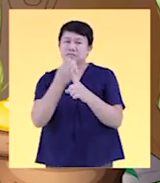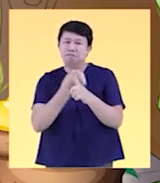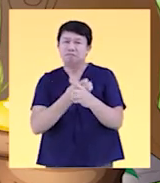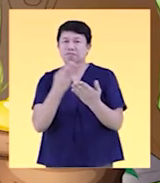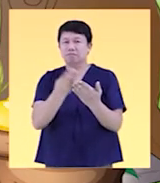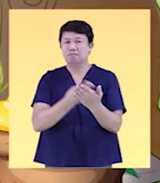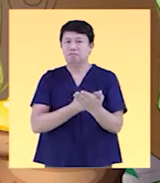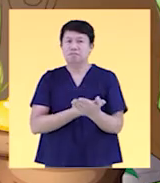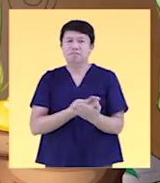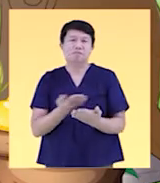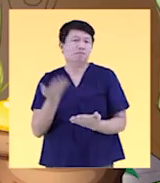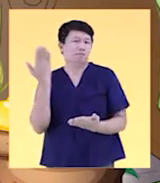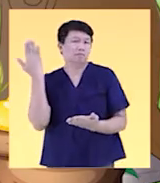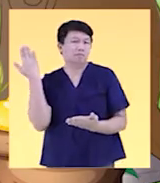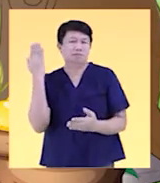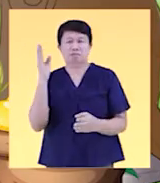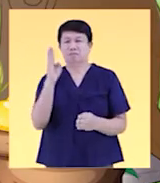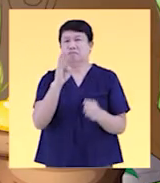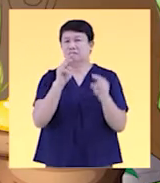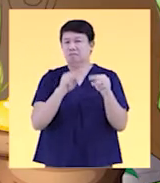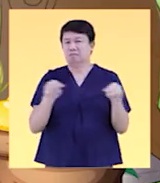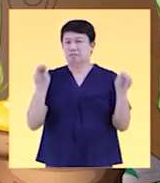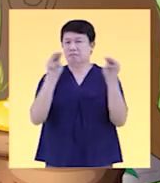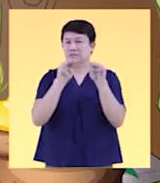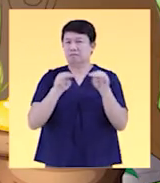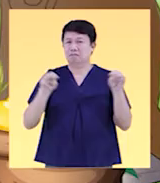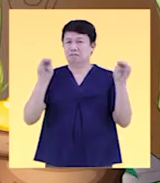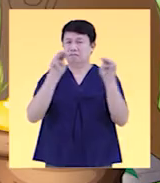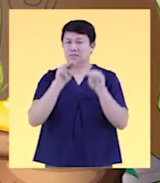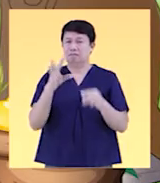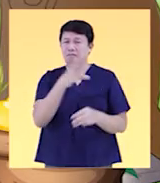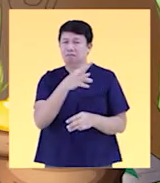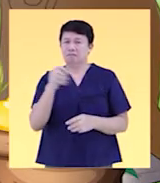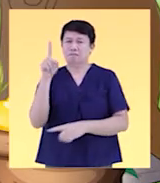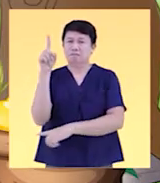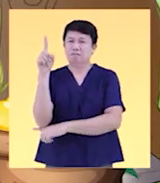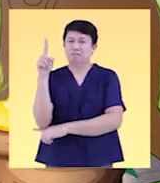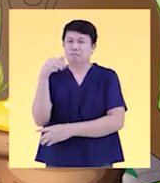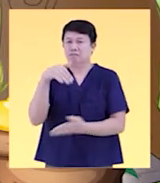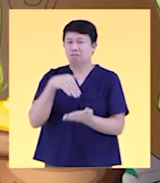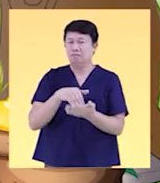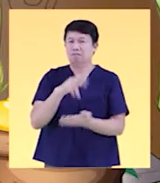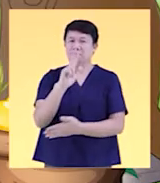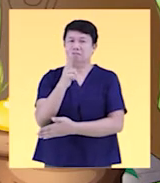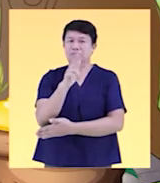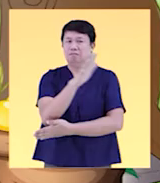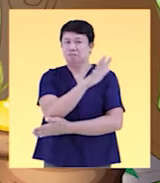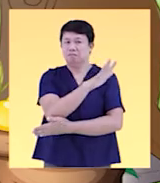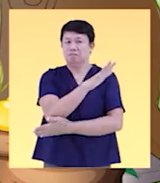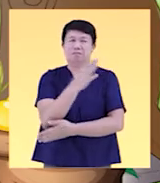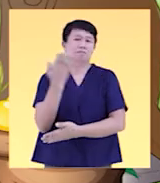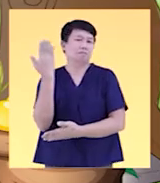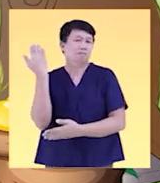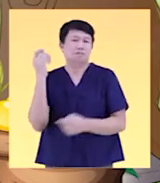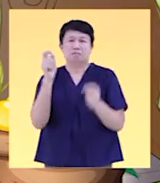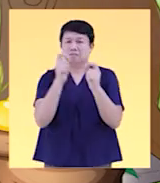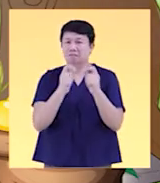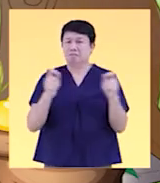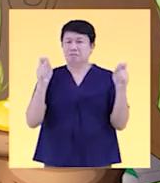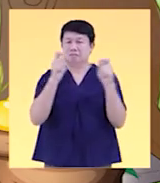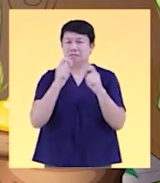1,115 na piraso ng mangga noong nakaraang Lunes at 1,035 naman noong